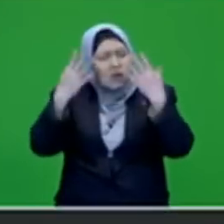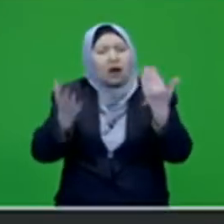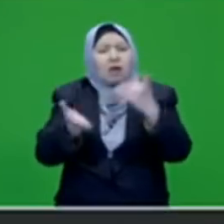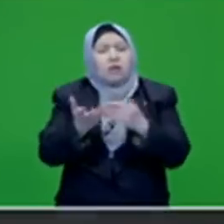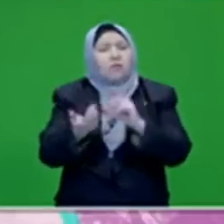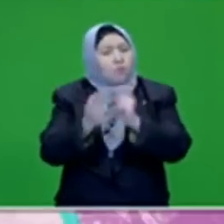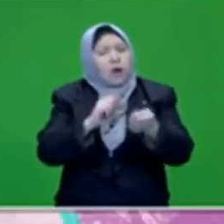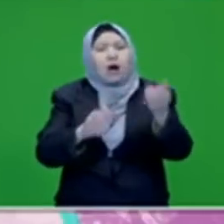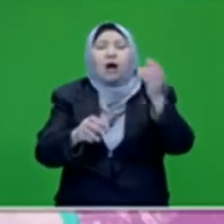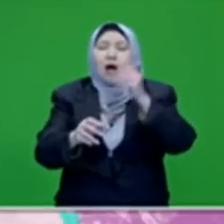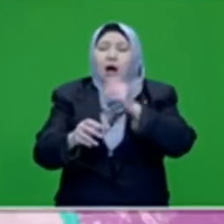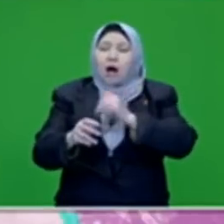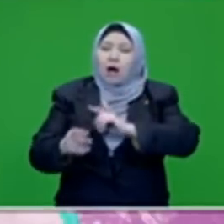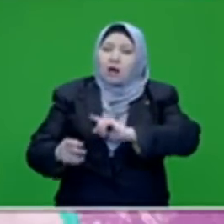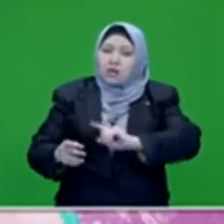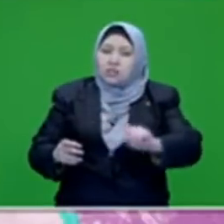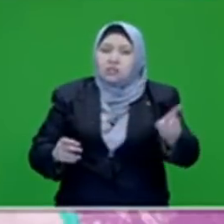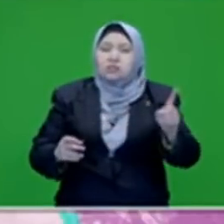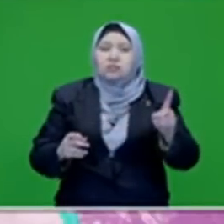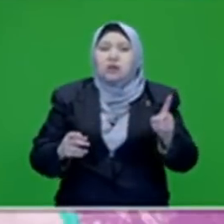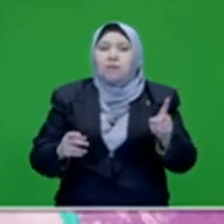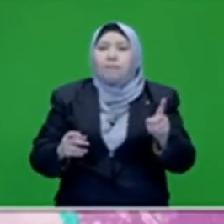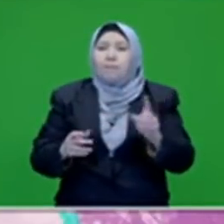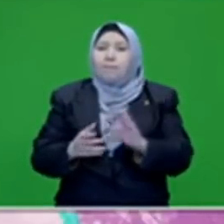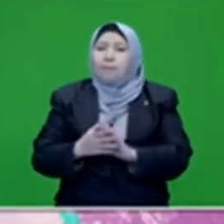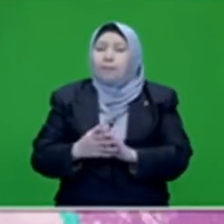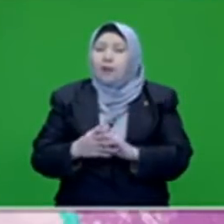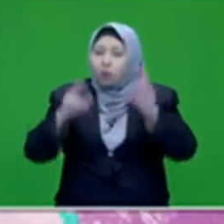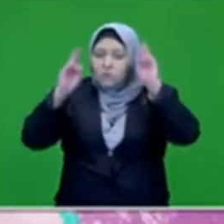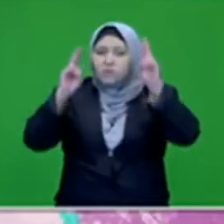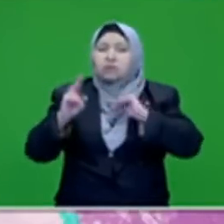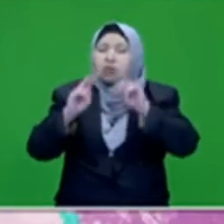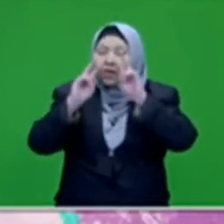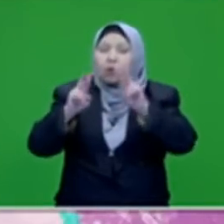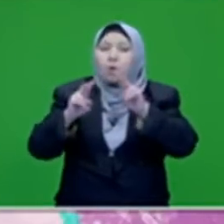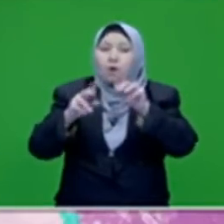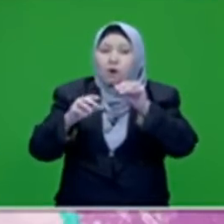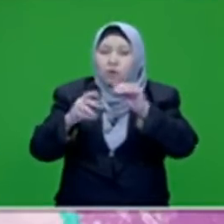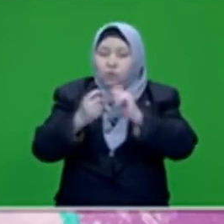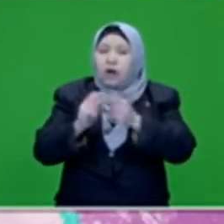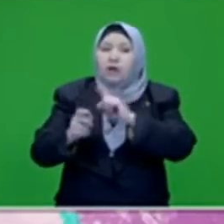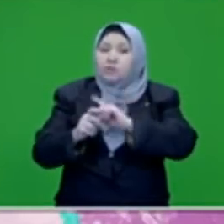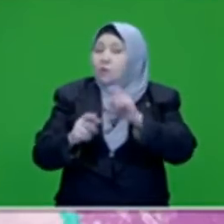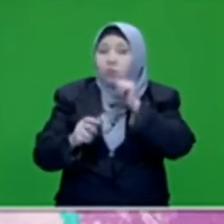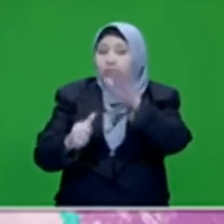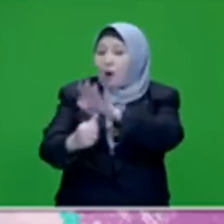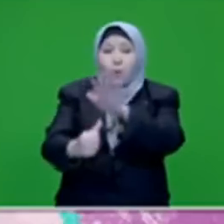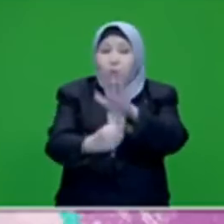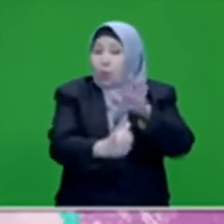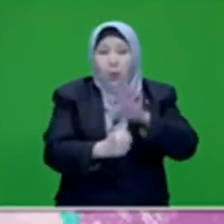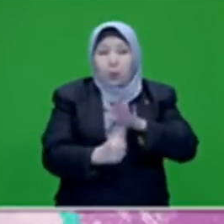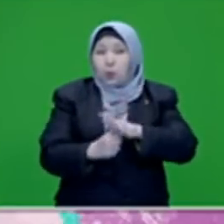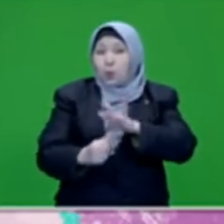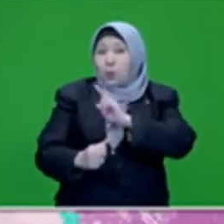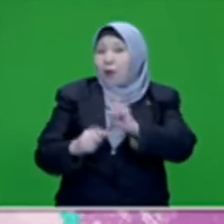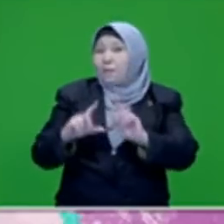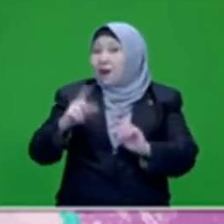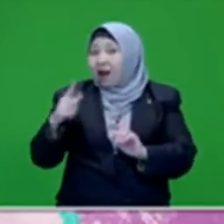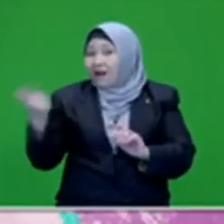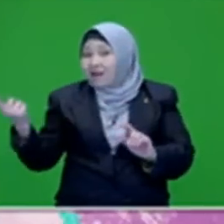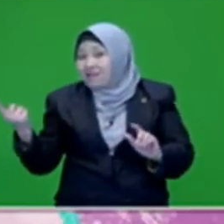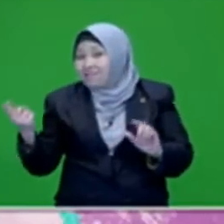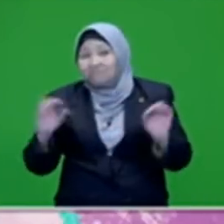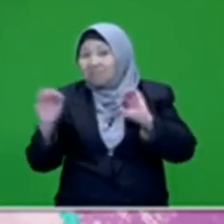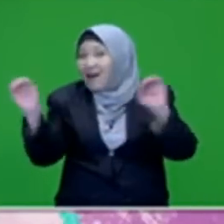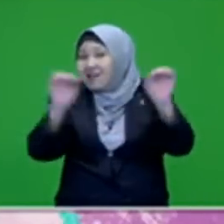Amin. Ustaz, kadang dia orang tanya dengan saya, Ustaz, saya tengok you masuk Islam, you tak kutuk-kutuk agama orang, you tak cakap pun keburukan agama orang